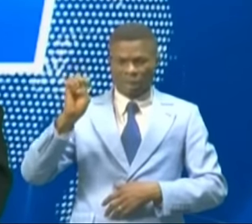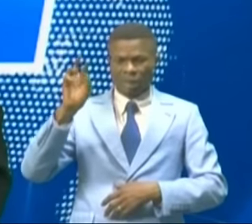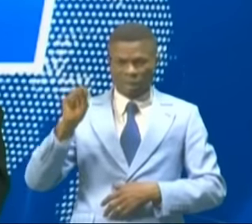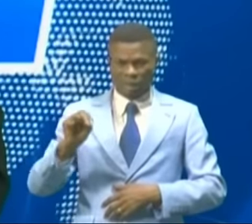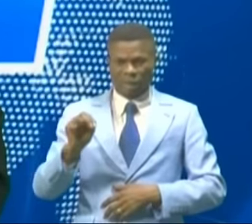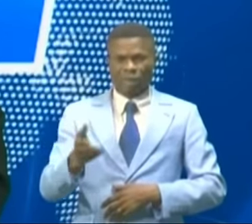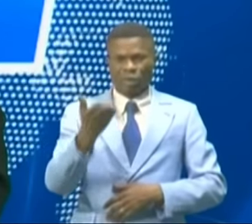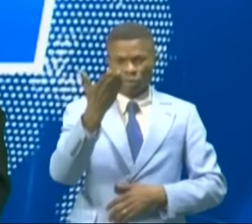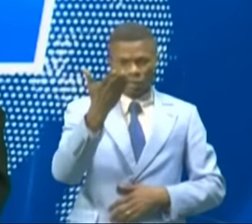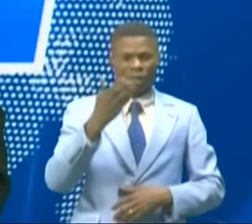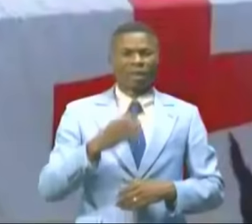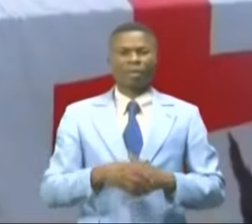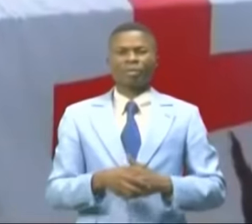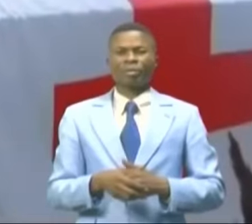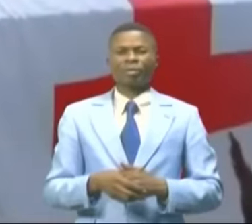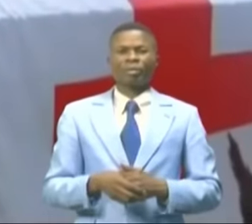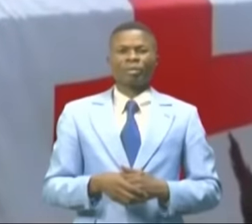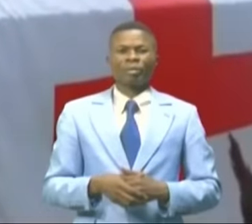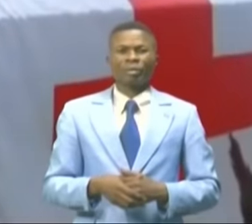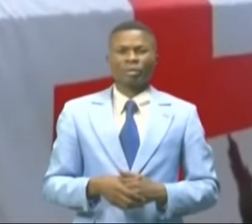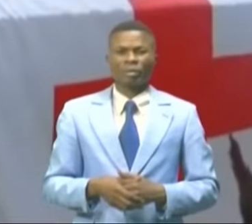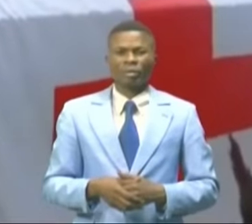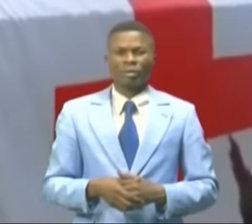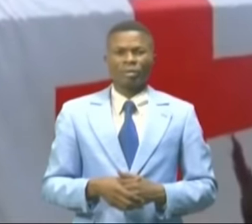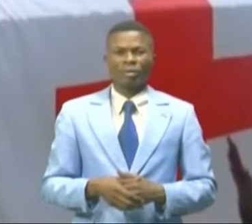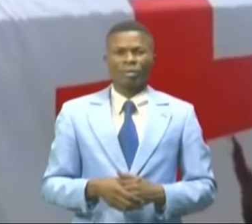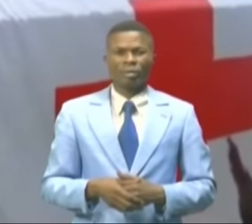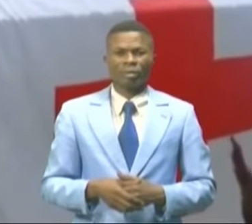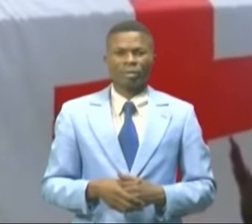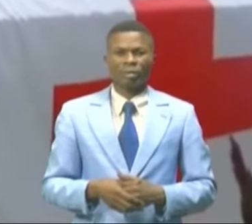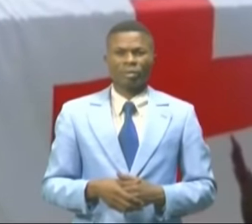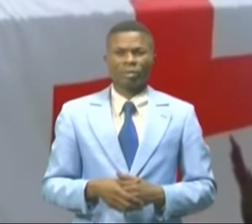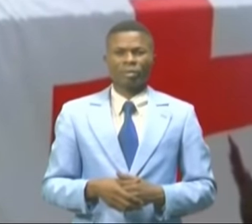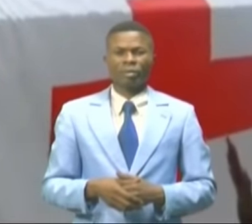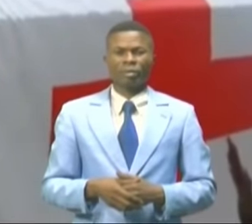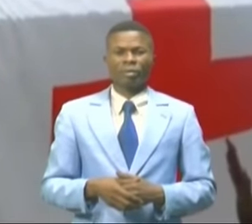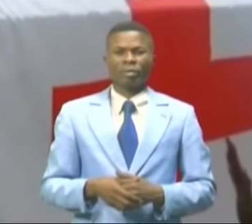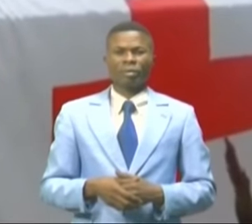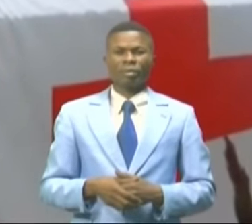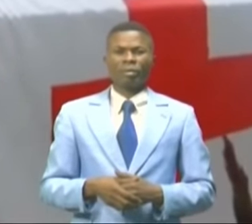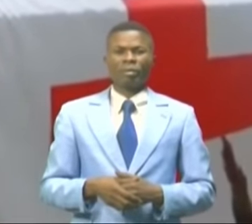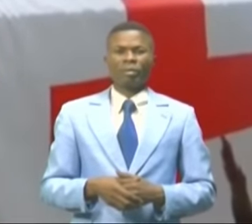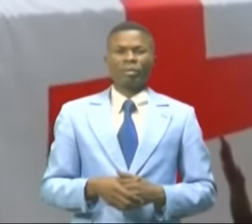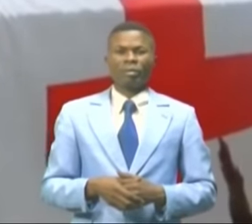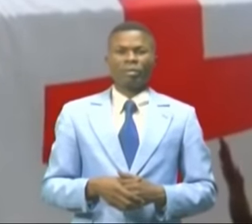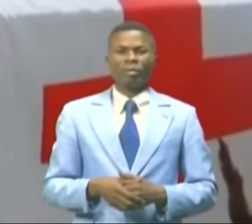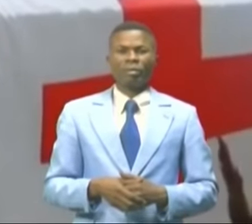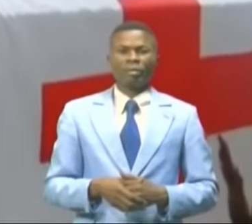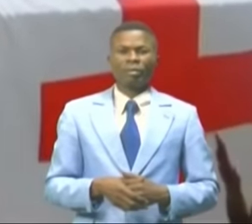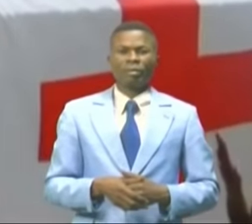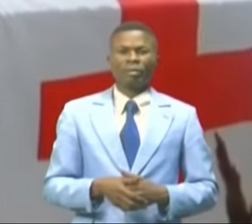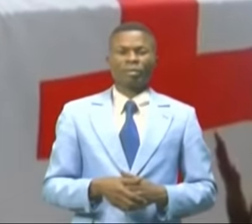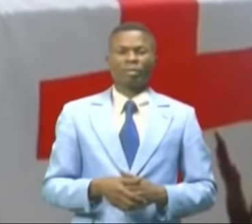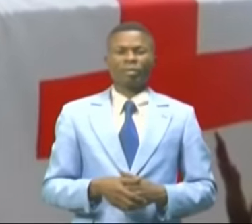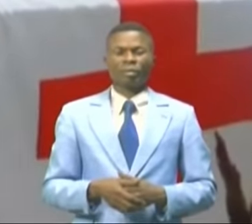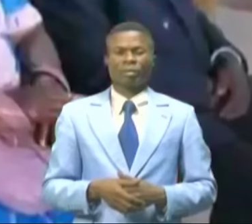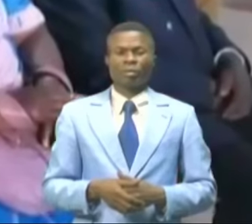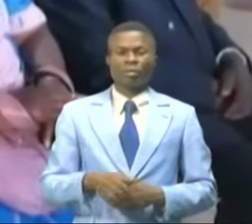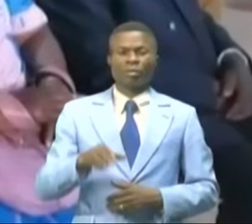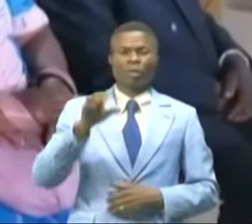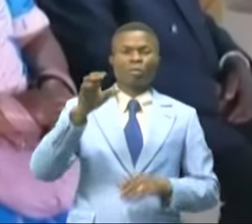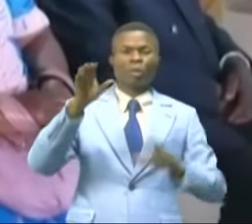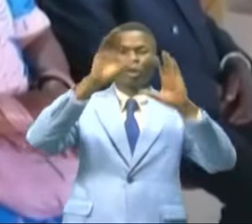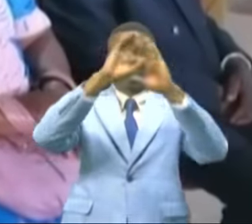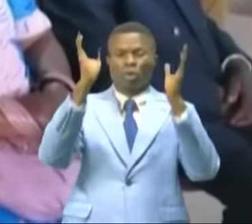Julien Kouikisisi. Il est demandé pendant cet exercice d'être très discipliné. Les comités communaux,